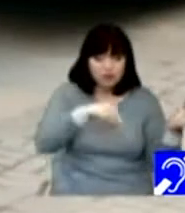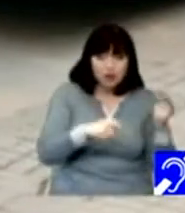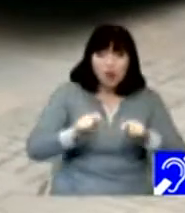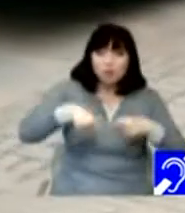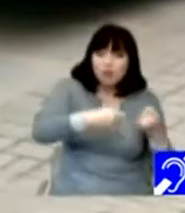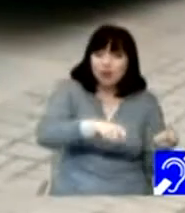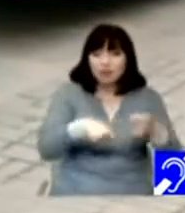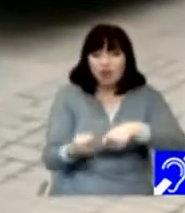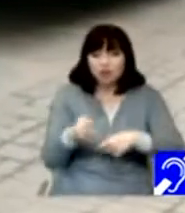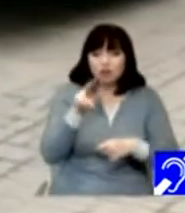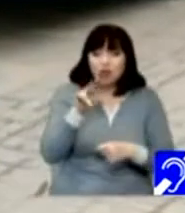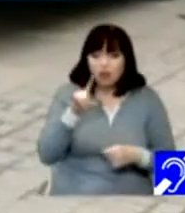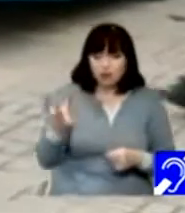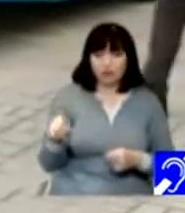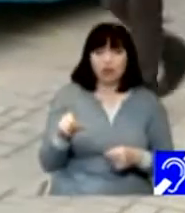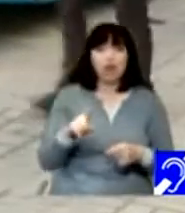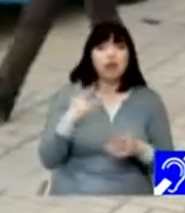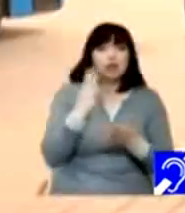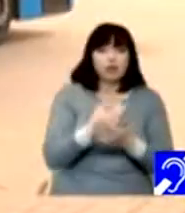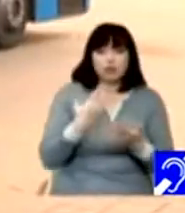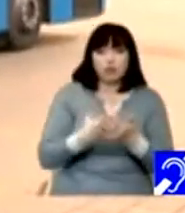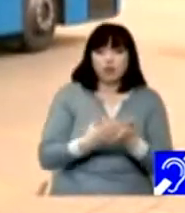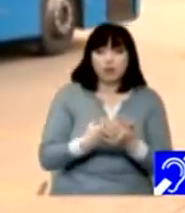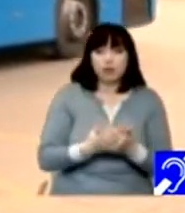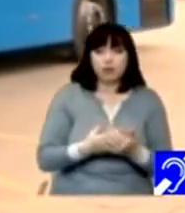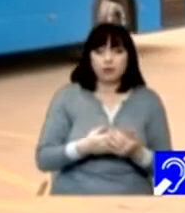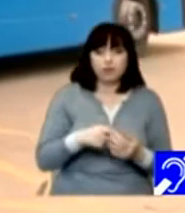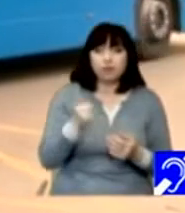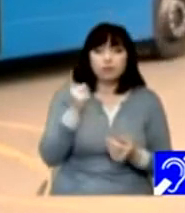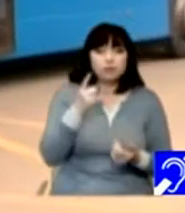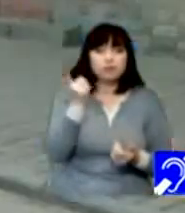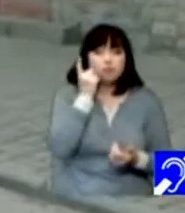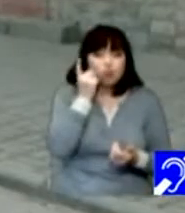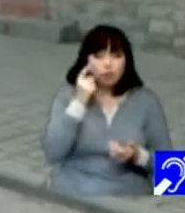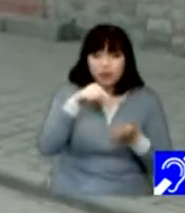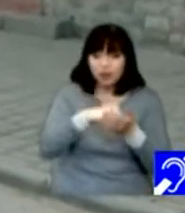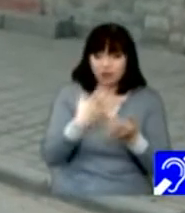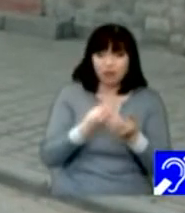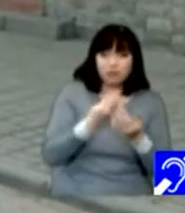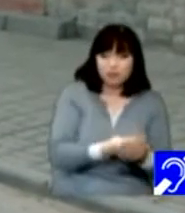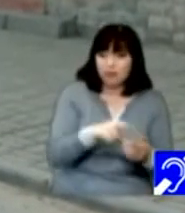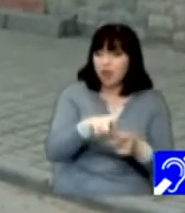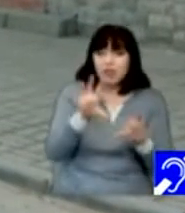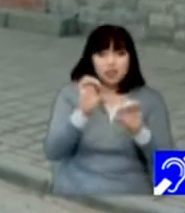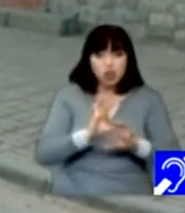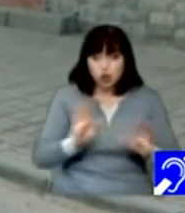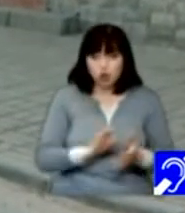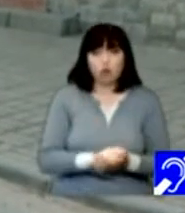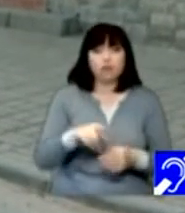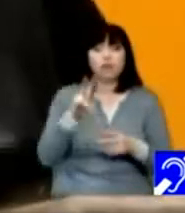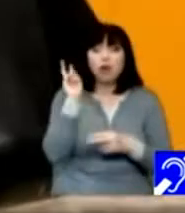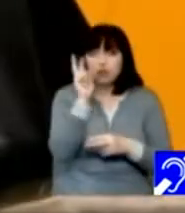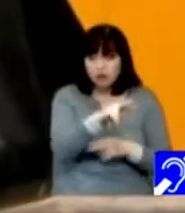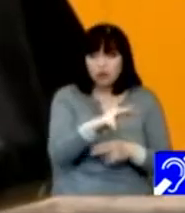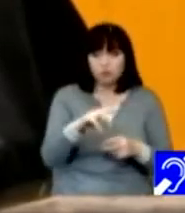date, zonele care nu sunt acoperite de rețeaua de telefonie sau de internet. Conform datelor Regiei Transport Electric